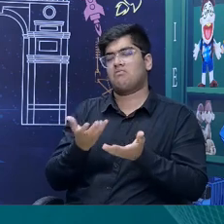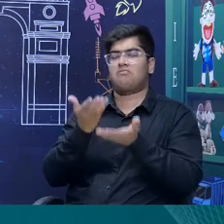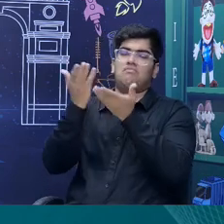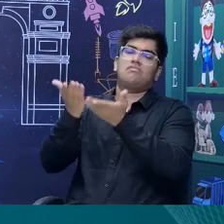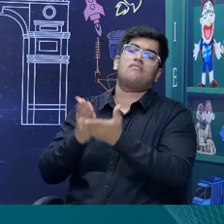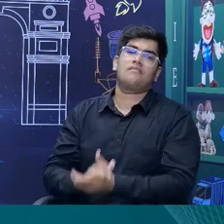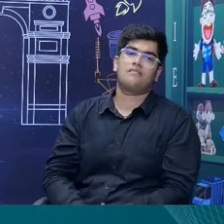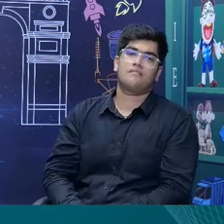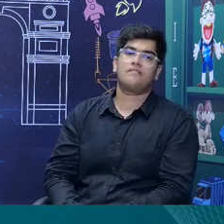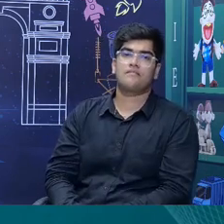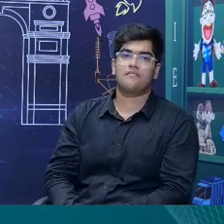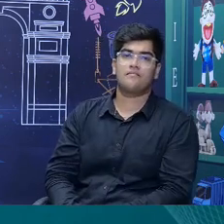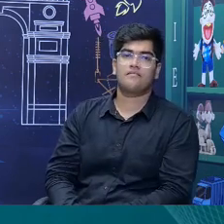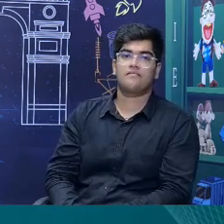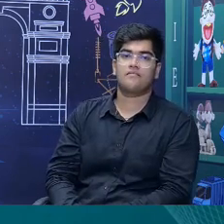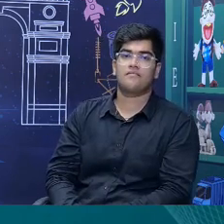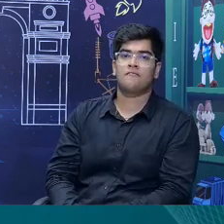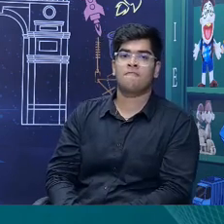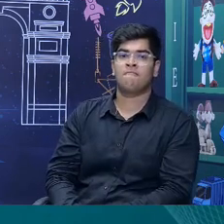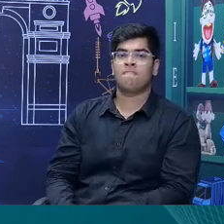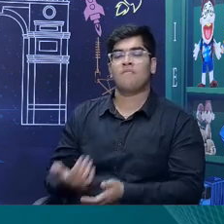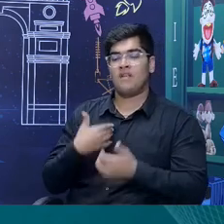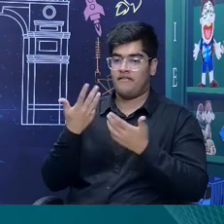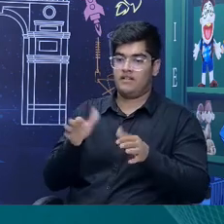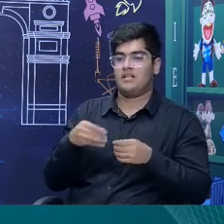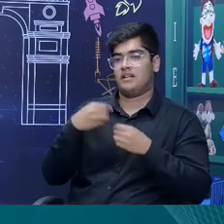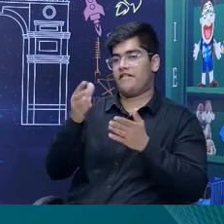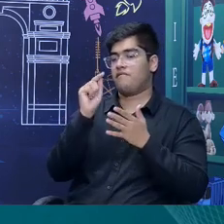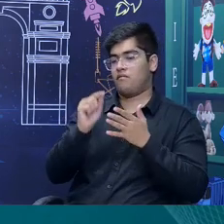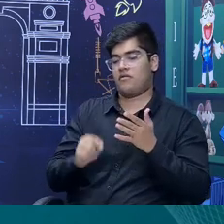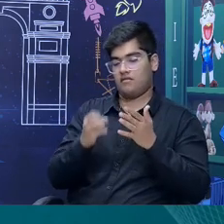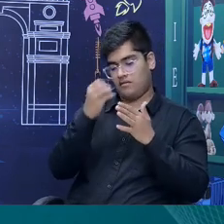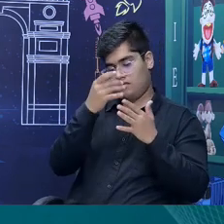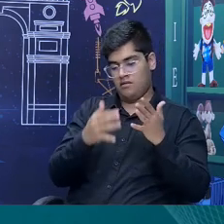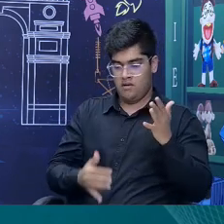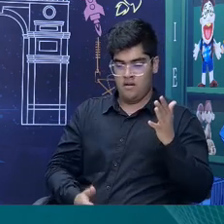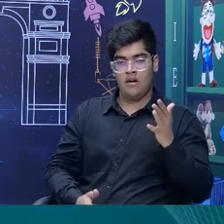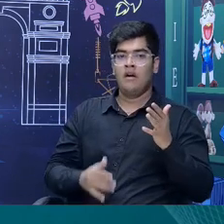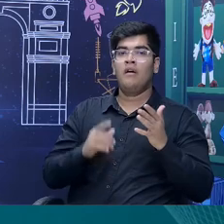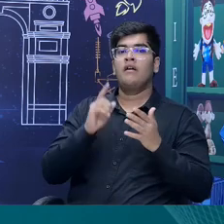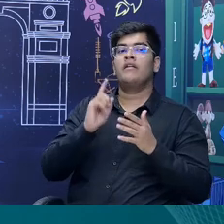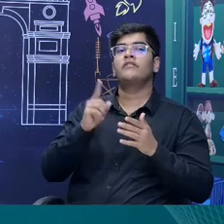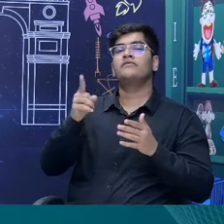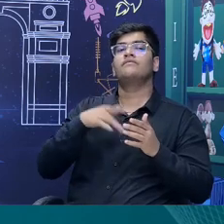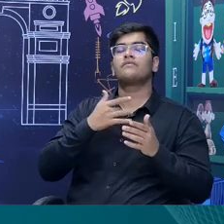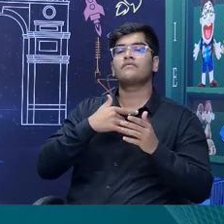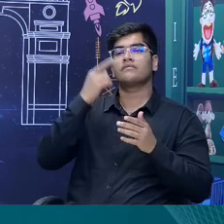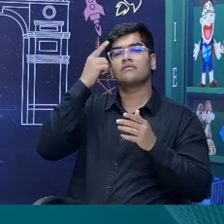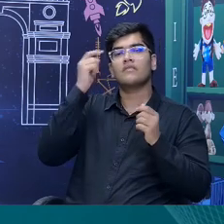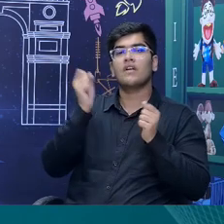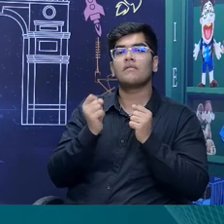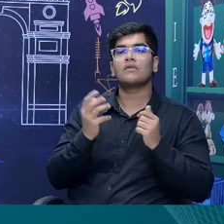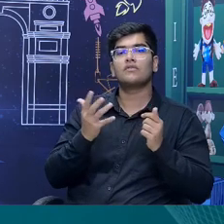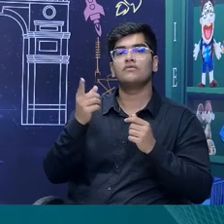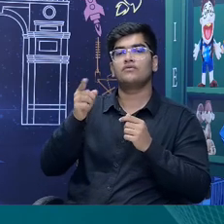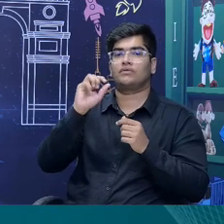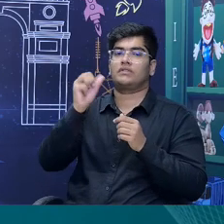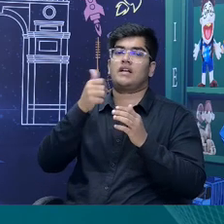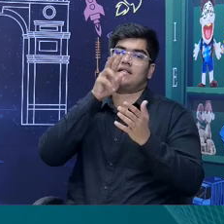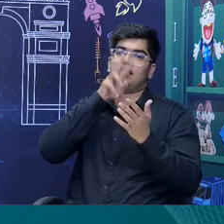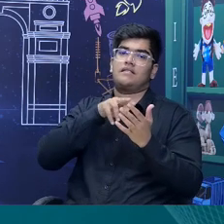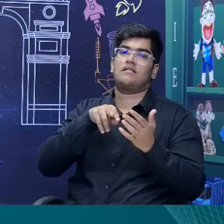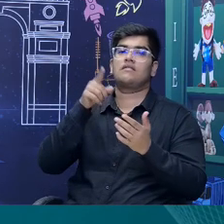लर्न नहीं कर सकता है सो आई हैव लेट डॉ जो डीज एजेंडा ऑफ डी नेशनल हेल्थ पॉलिसी 2017 और आई लीव आईटी तू डी